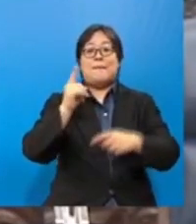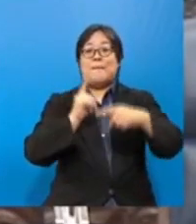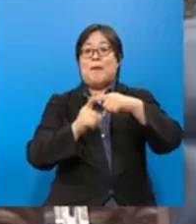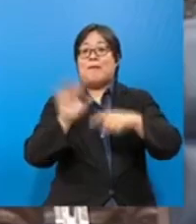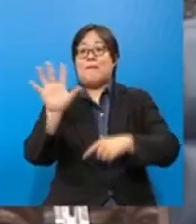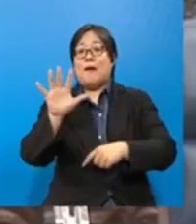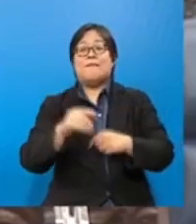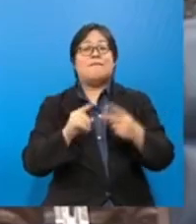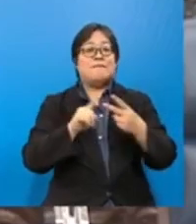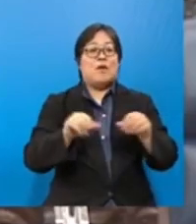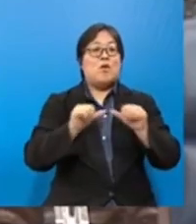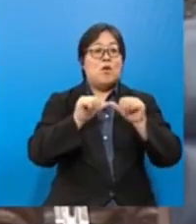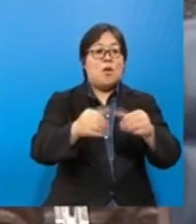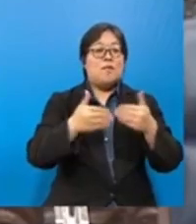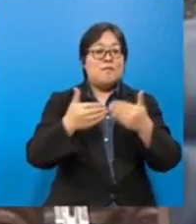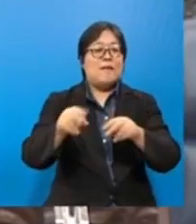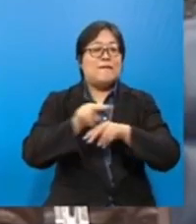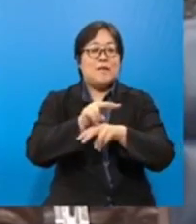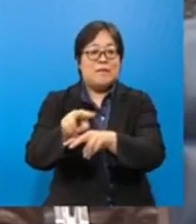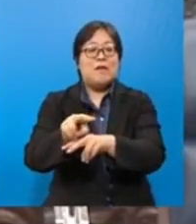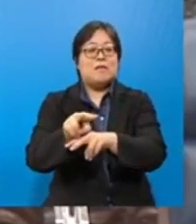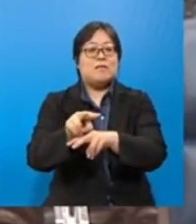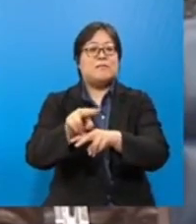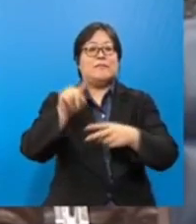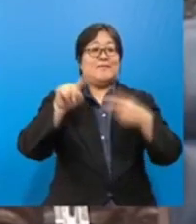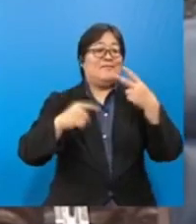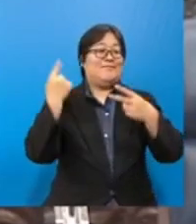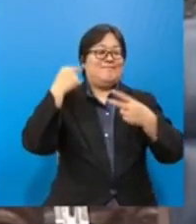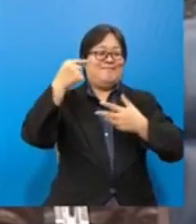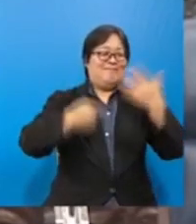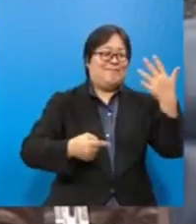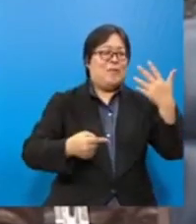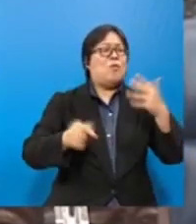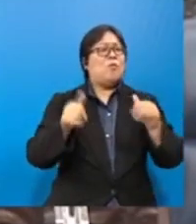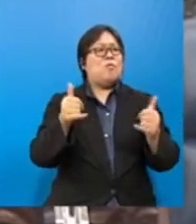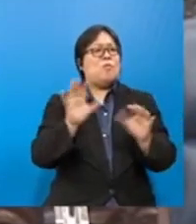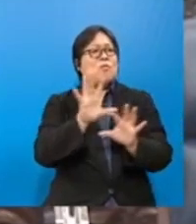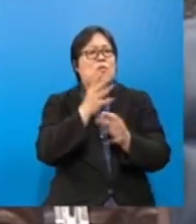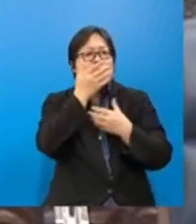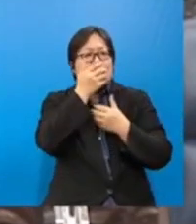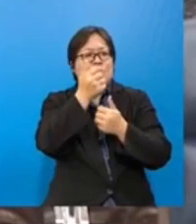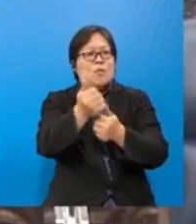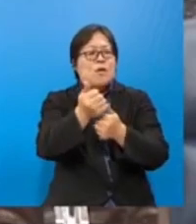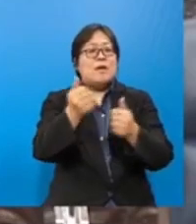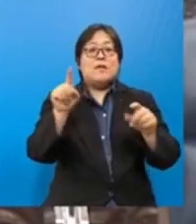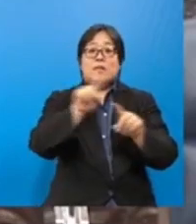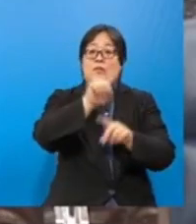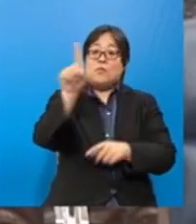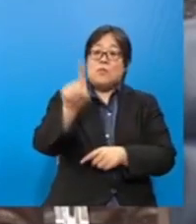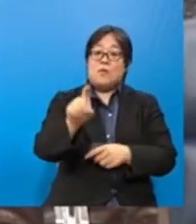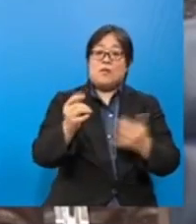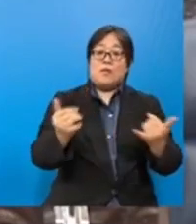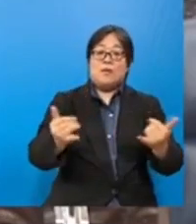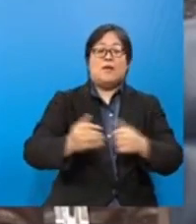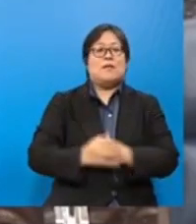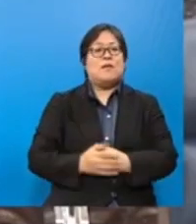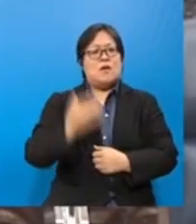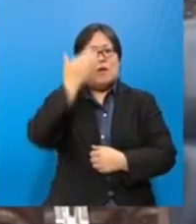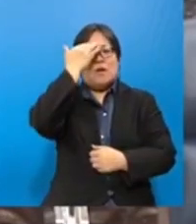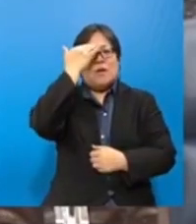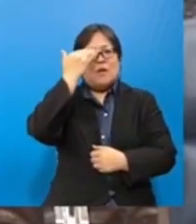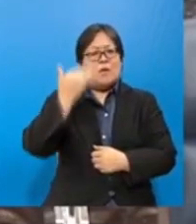continuous monitoring of softlens yang disebut sebagainya tadi semua itu mengenai soal lainnya adalah